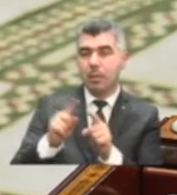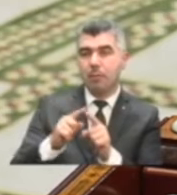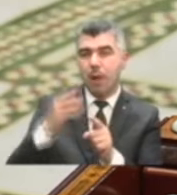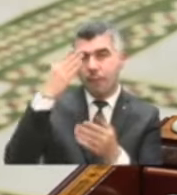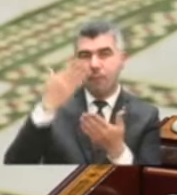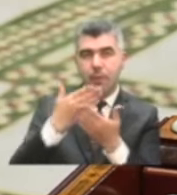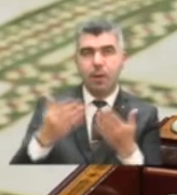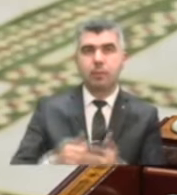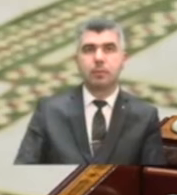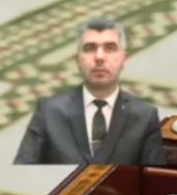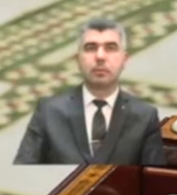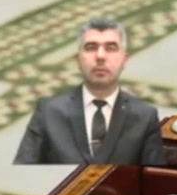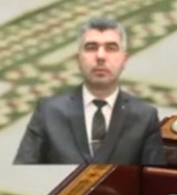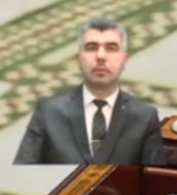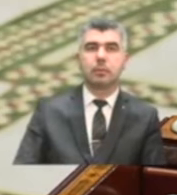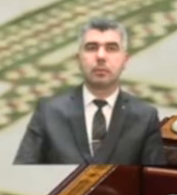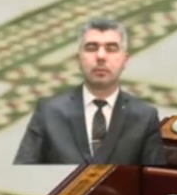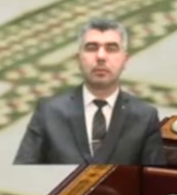الثانية